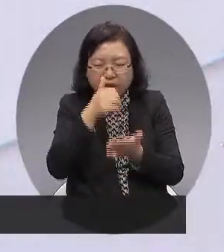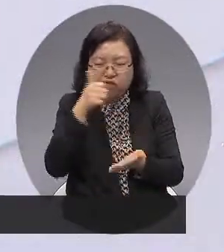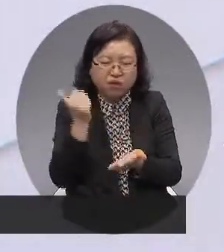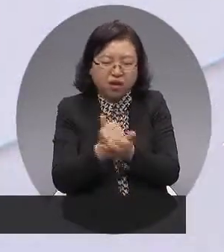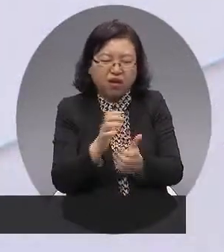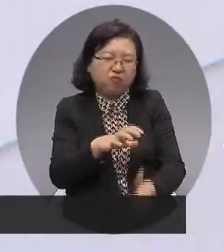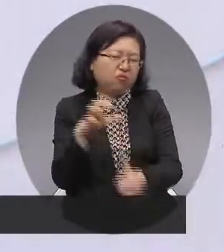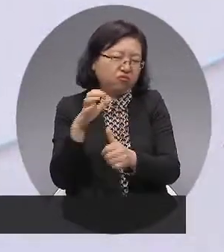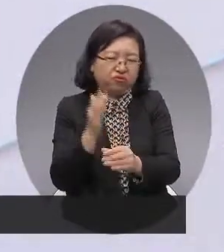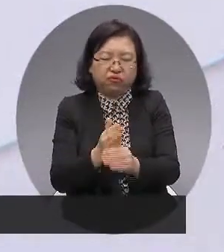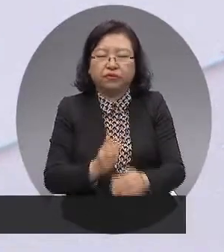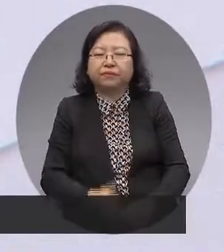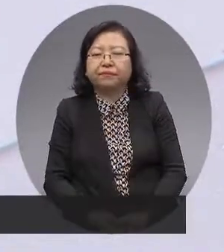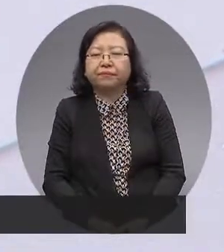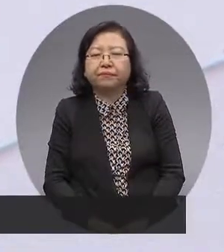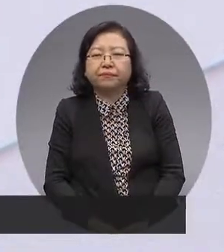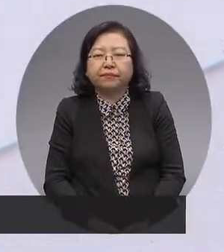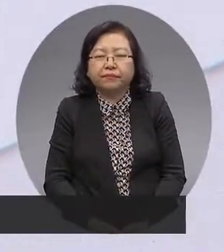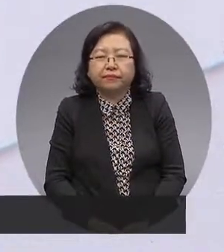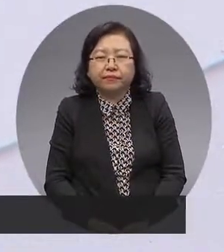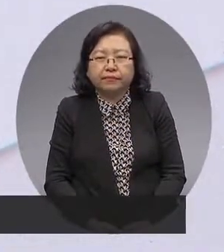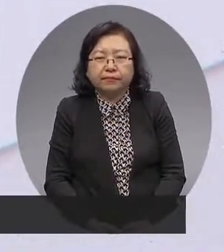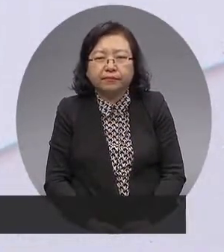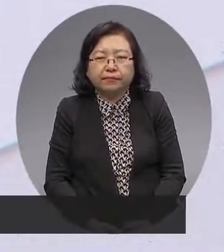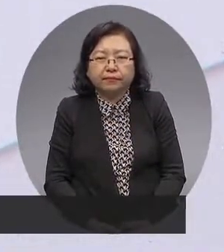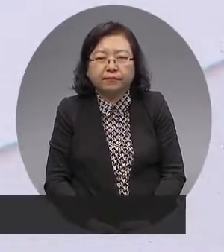있습니다. MBC 뉴스 김우초입니다.